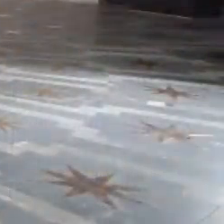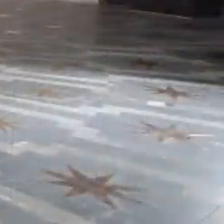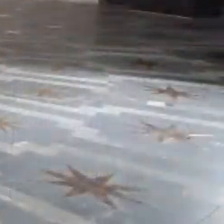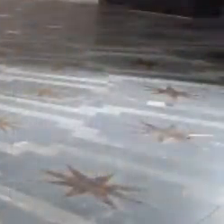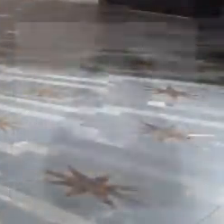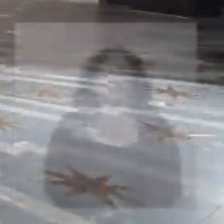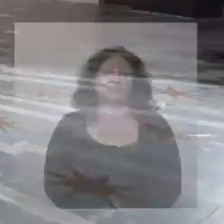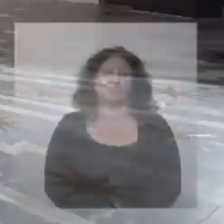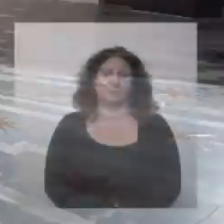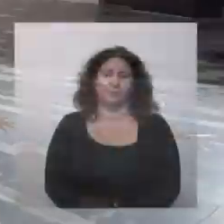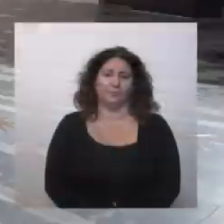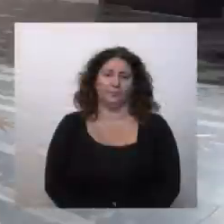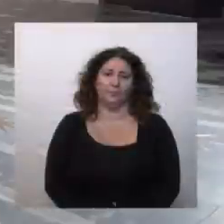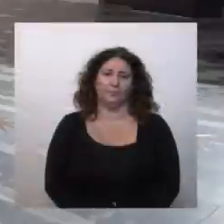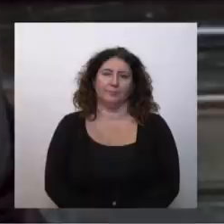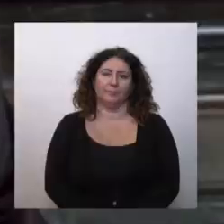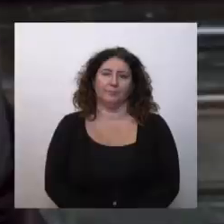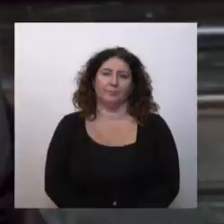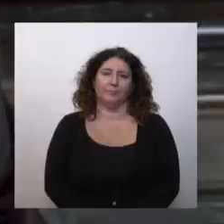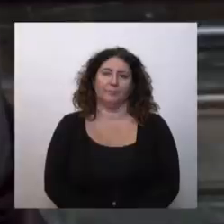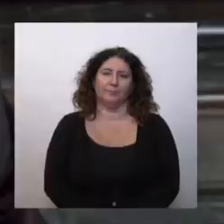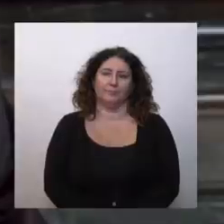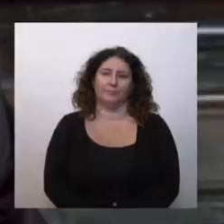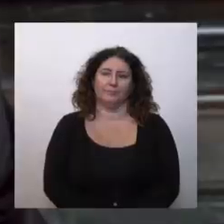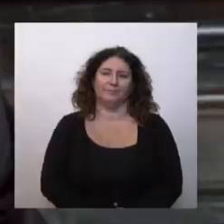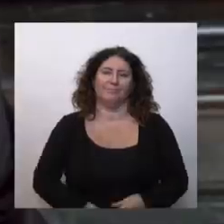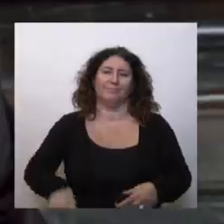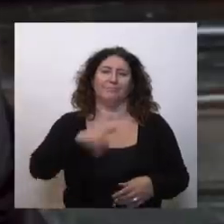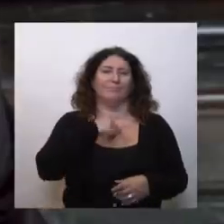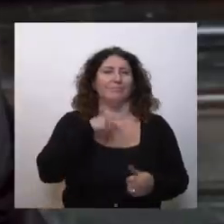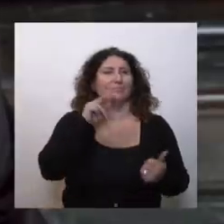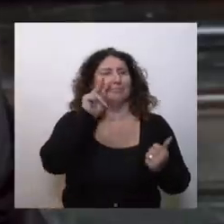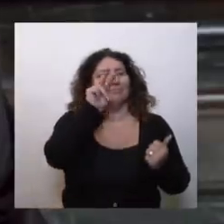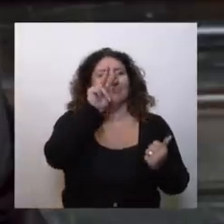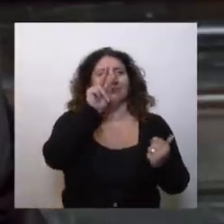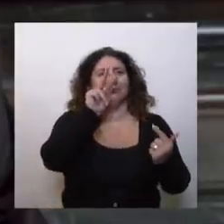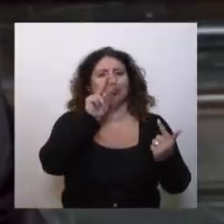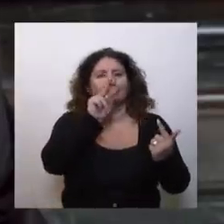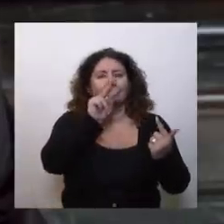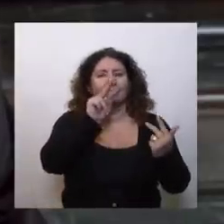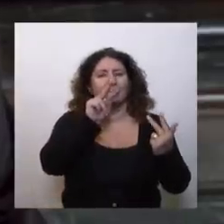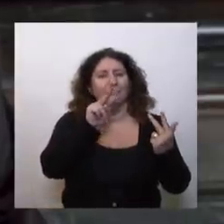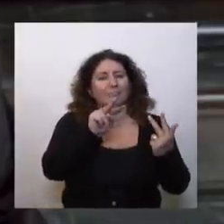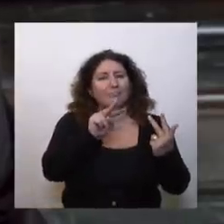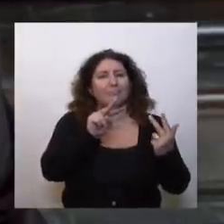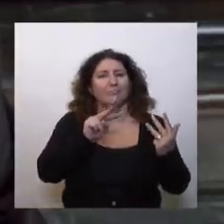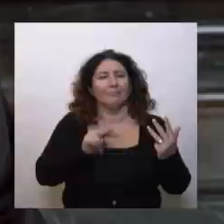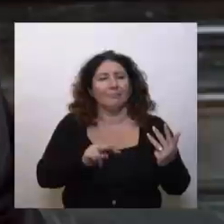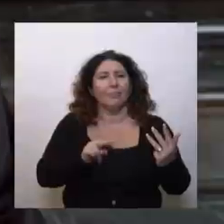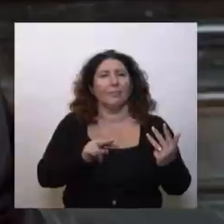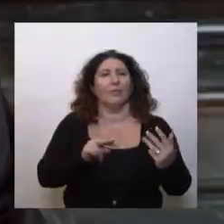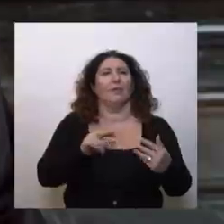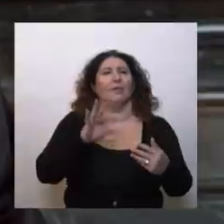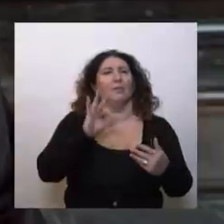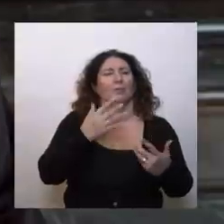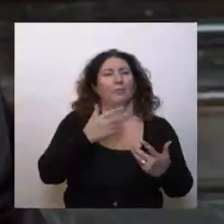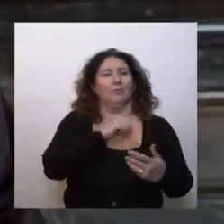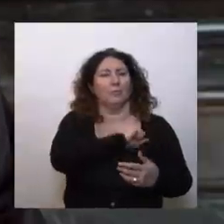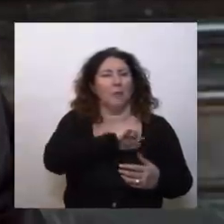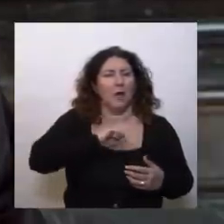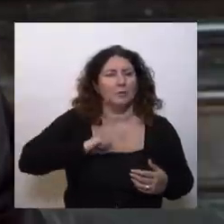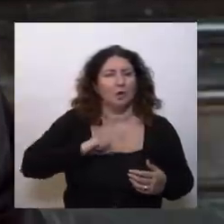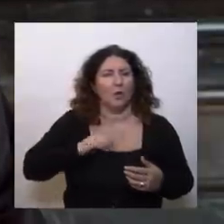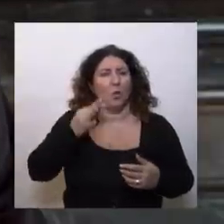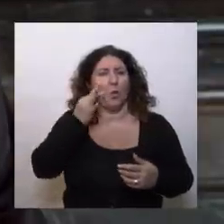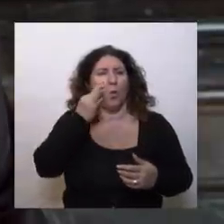E dopo aver sostato su segni tanto eloquenti della passione dell'uomo della sindone, giungiamo